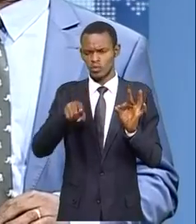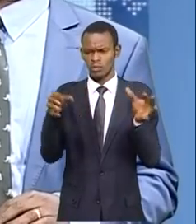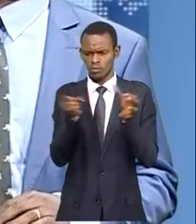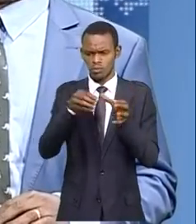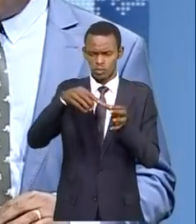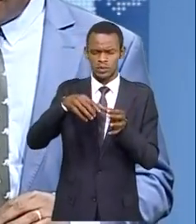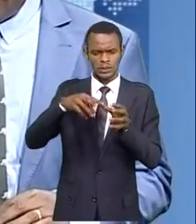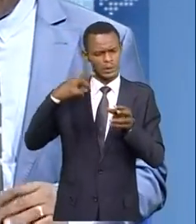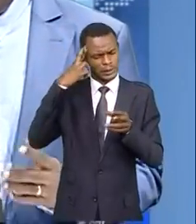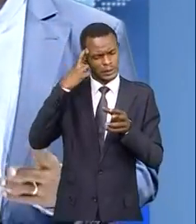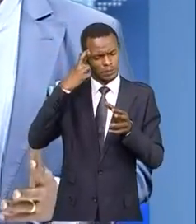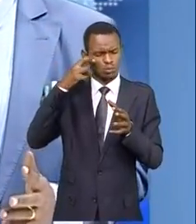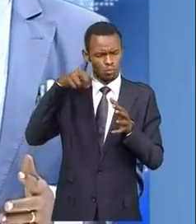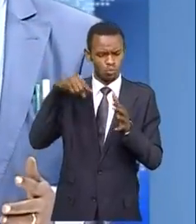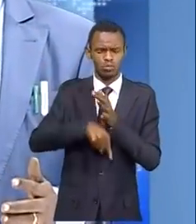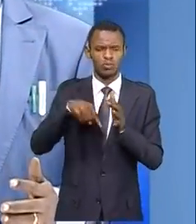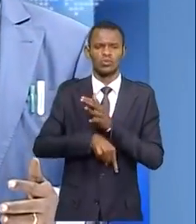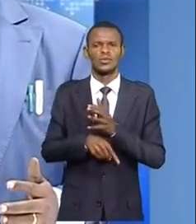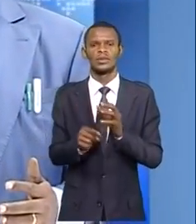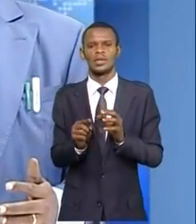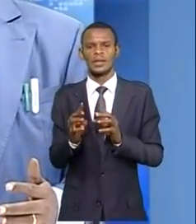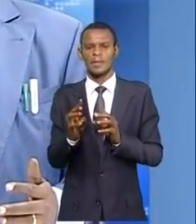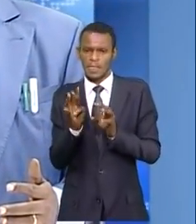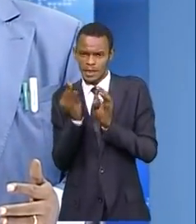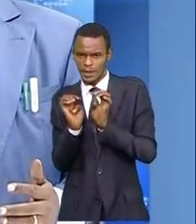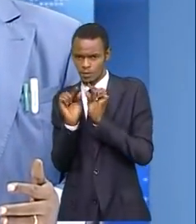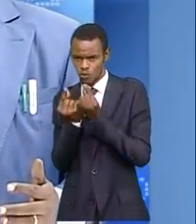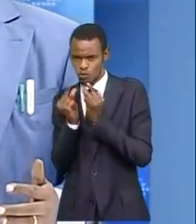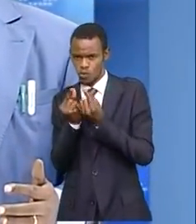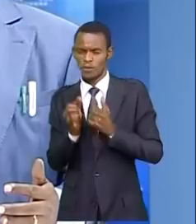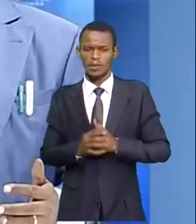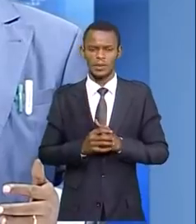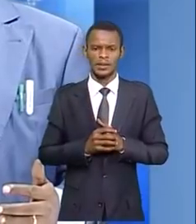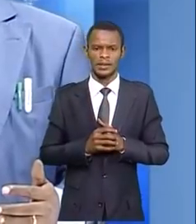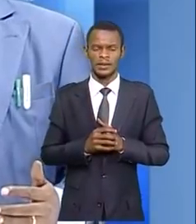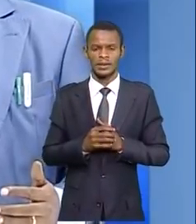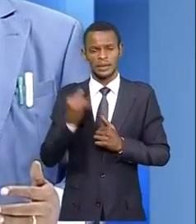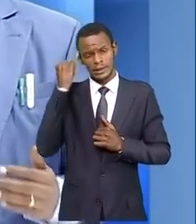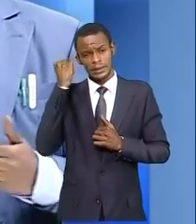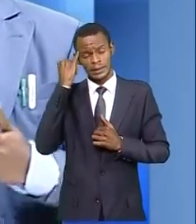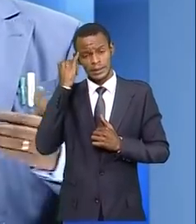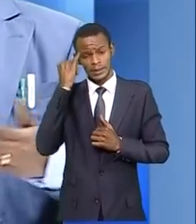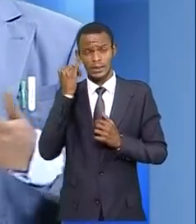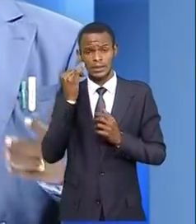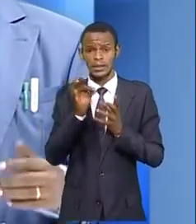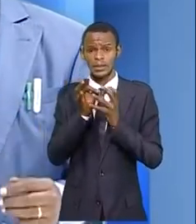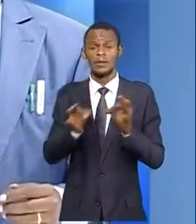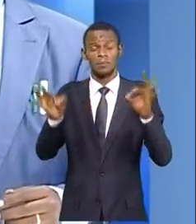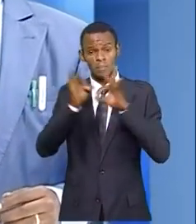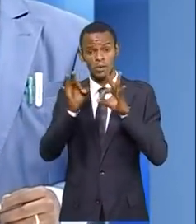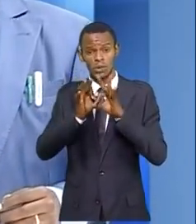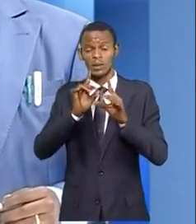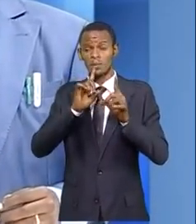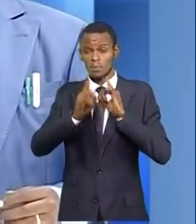commission et la troisième catégorie c'est des matières qui ont été abordés pendant